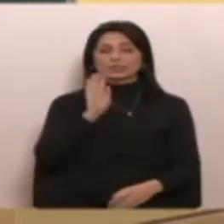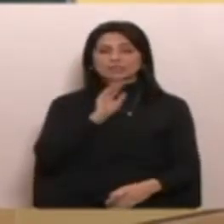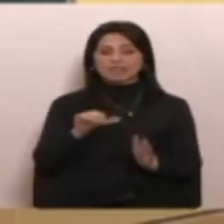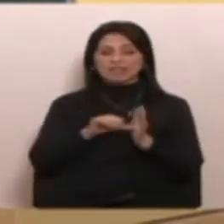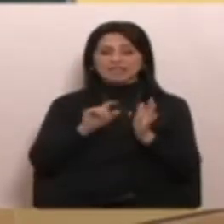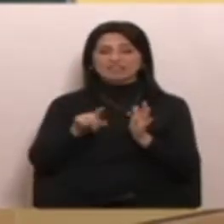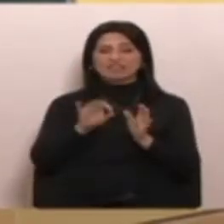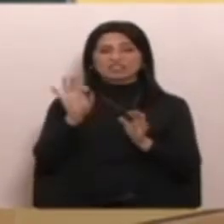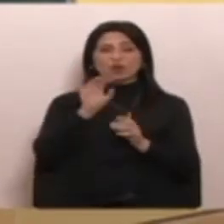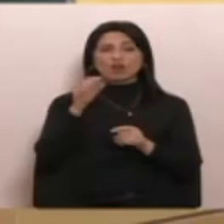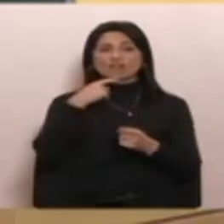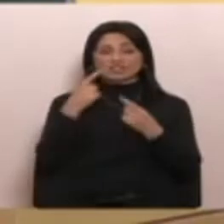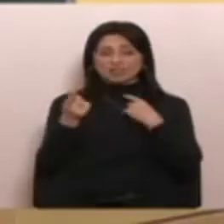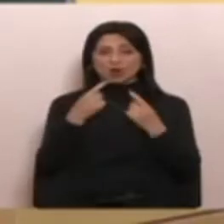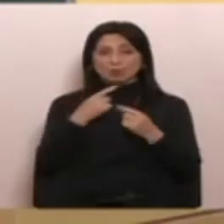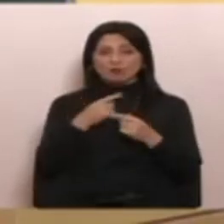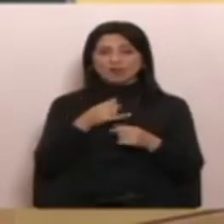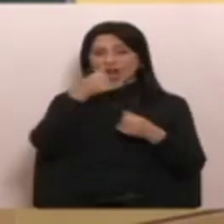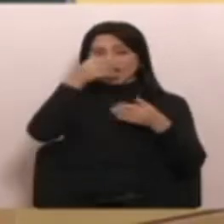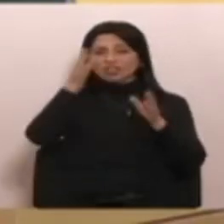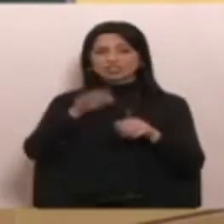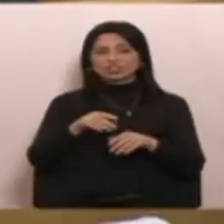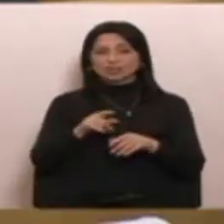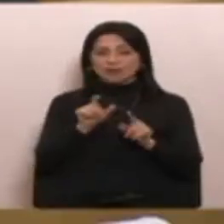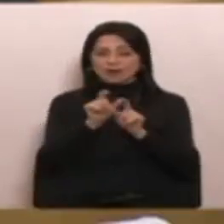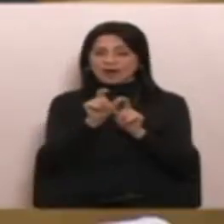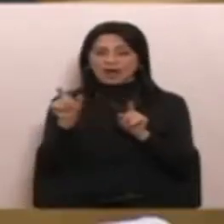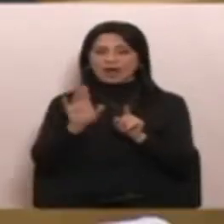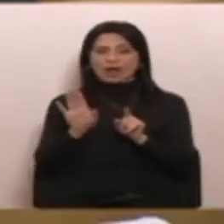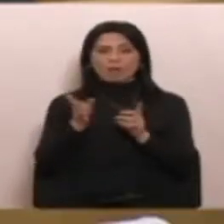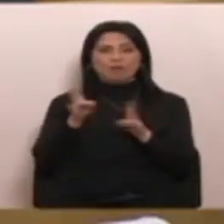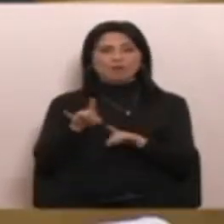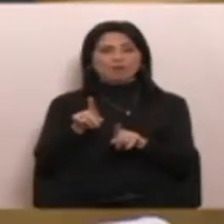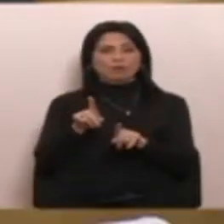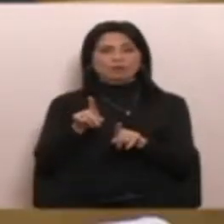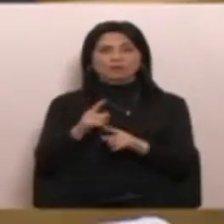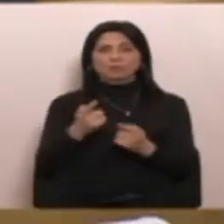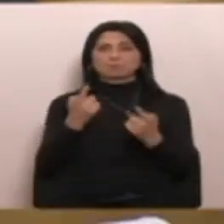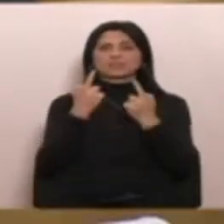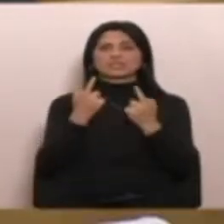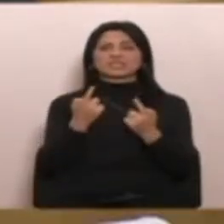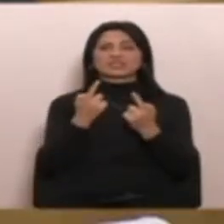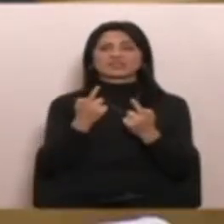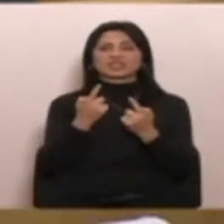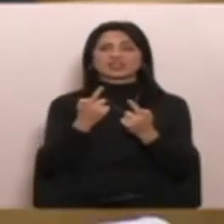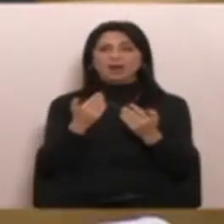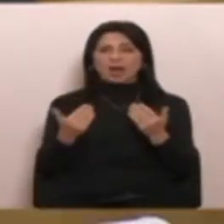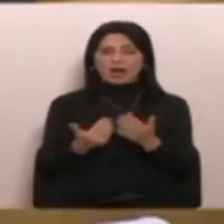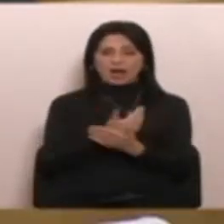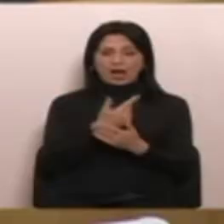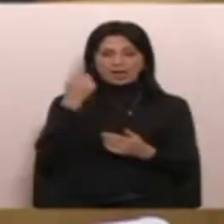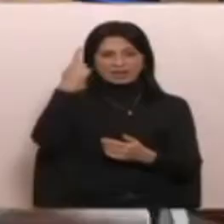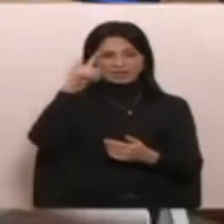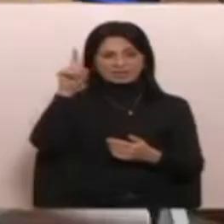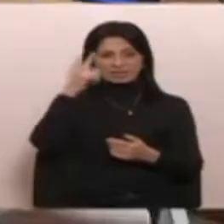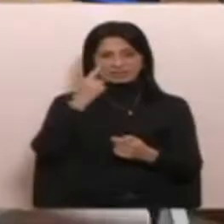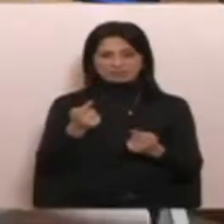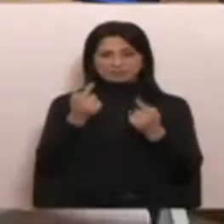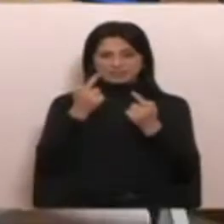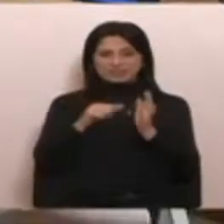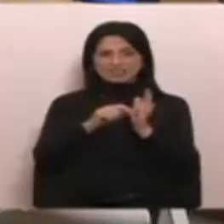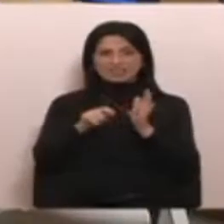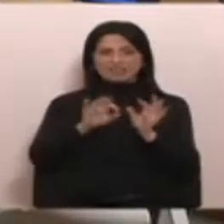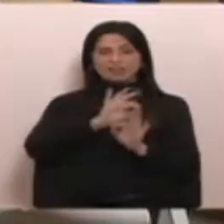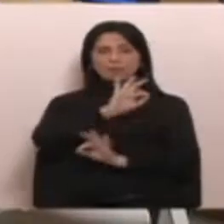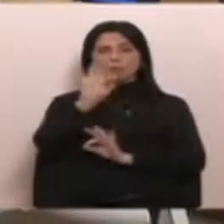ინვესტიციებზე ვსაუბრობთ, არ შემიძლია არ გამოვყო კიდევ ერთი მსხვილი ახალი ინიციატივა, მსხვილი საინვესტიციო